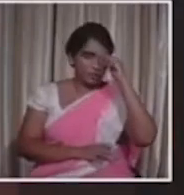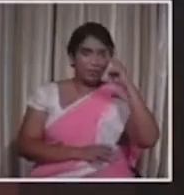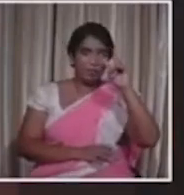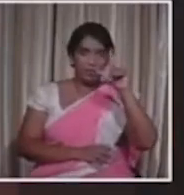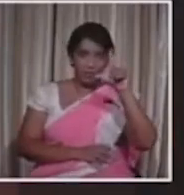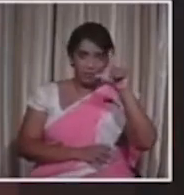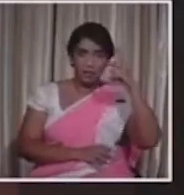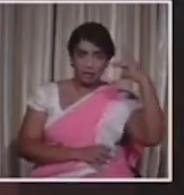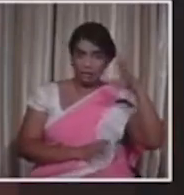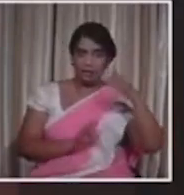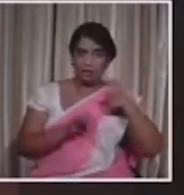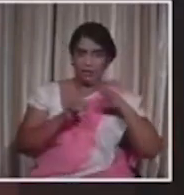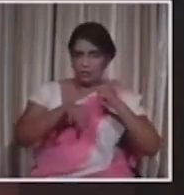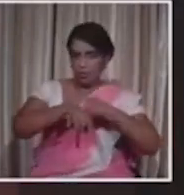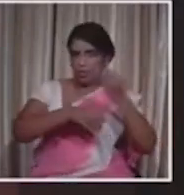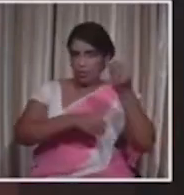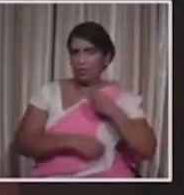පෙර මට පොඩි අවස්ථාවක් ලබා දෙන්න